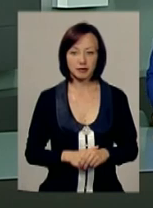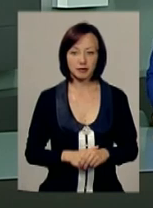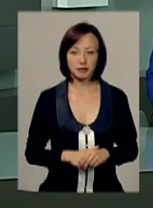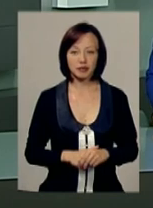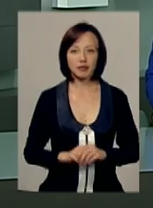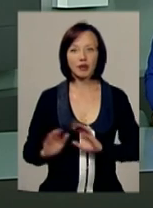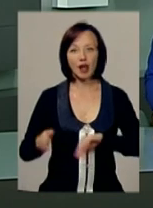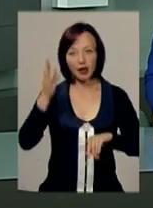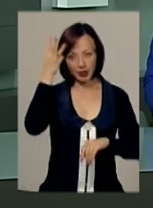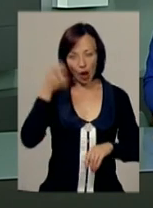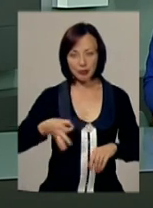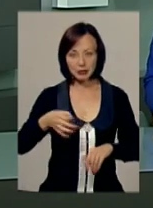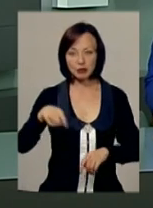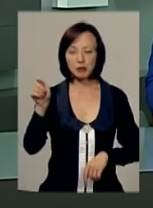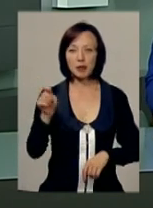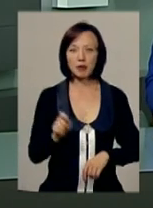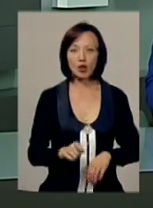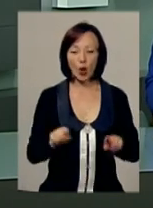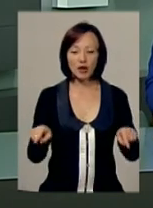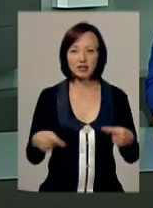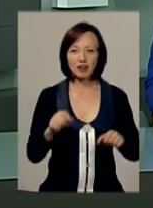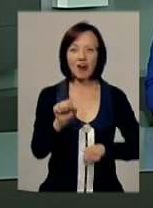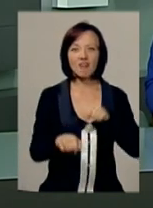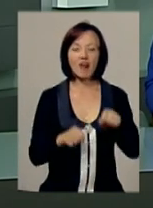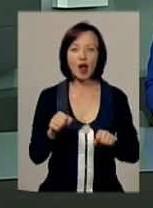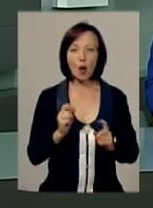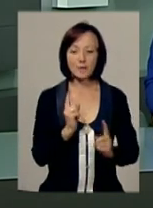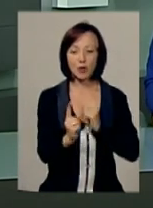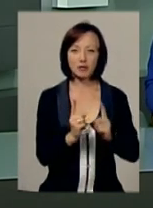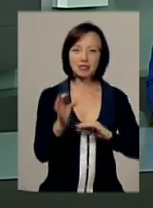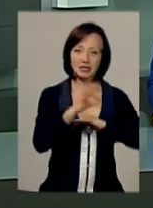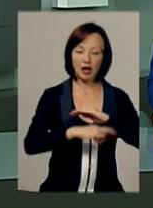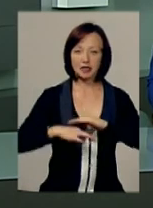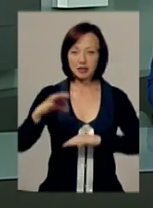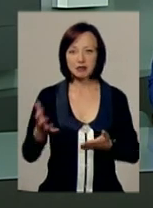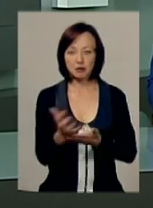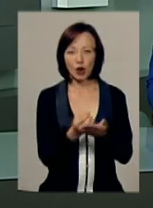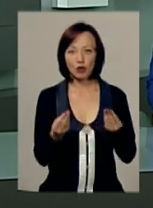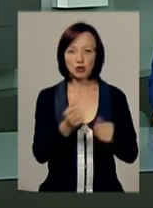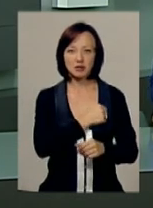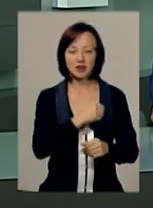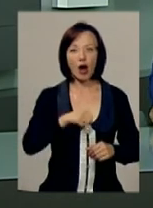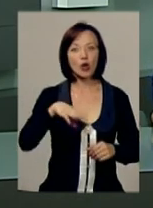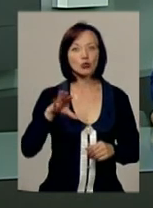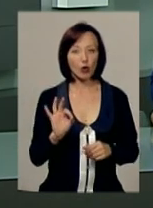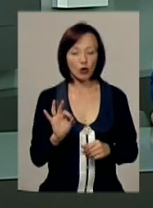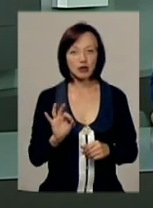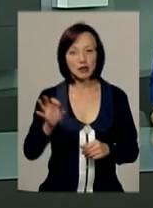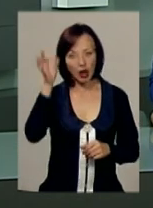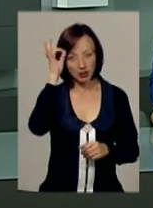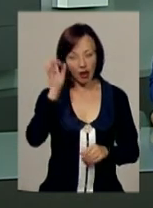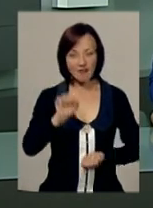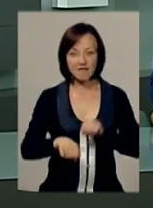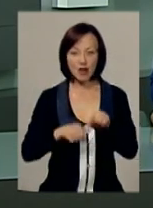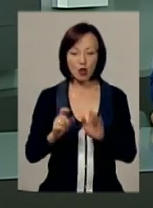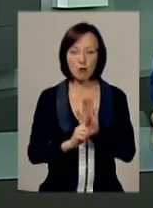На Хмельниччину прибули організатори велопробігу «Захід-Схід», які збирають кошти для бійців антитерористичної операції. Нагадаю,